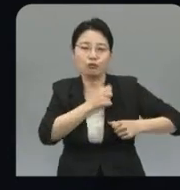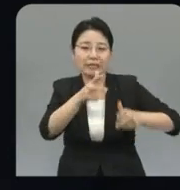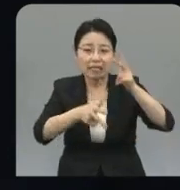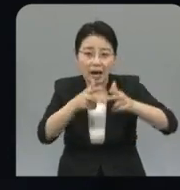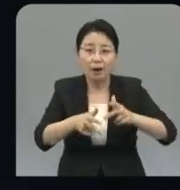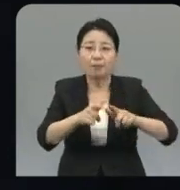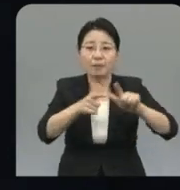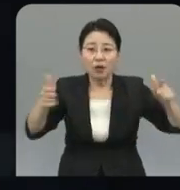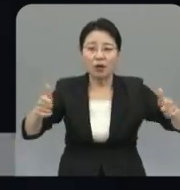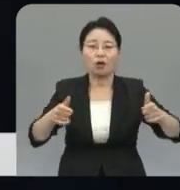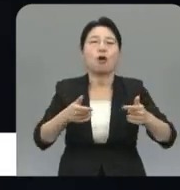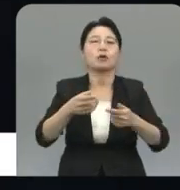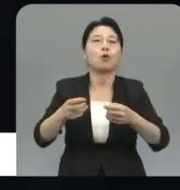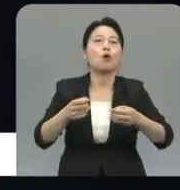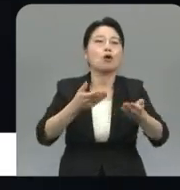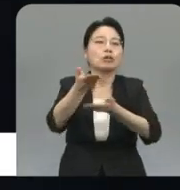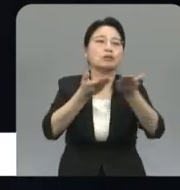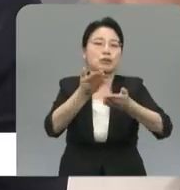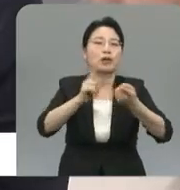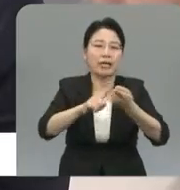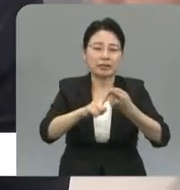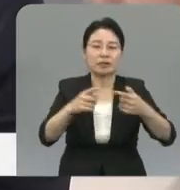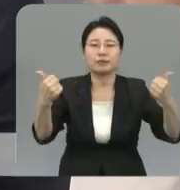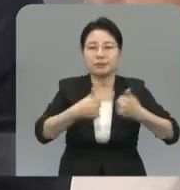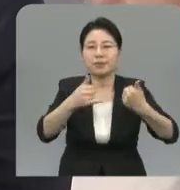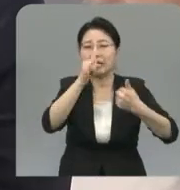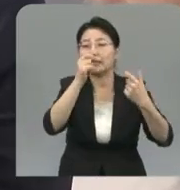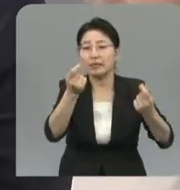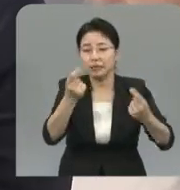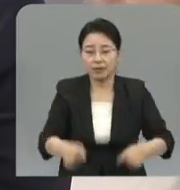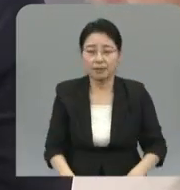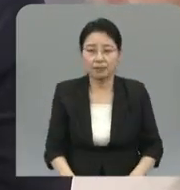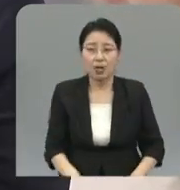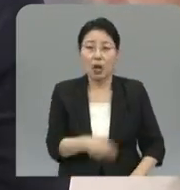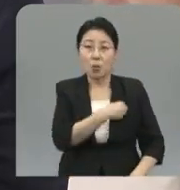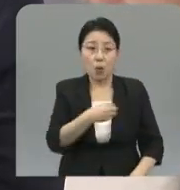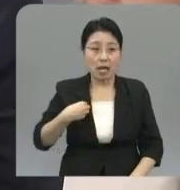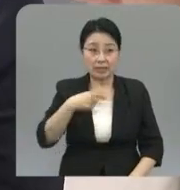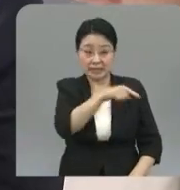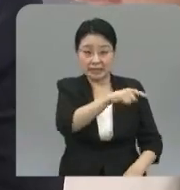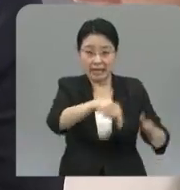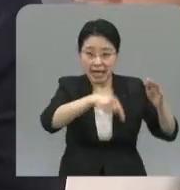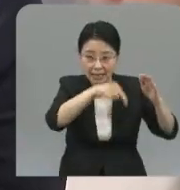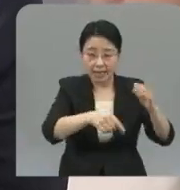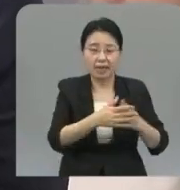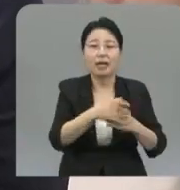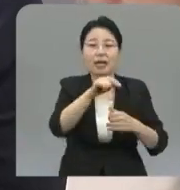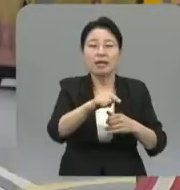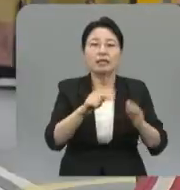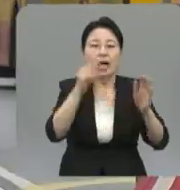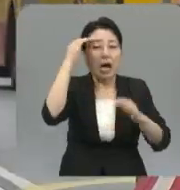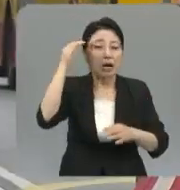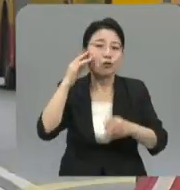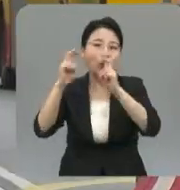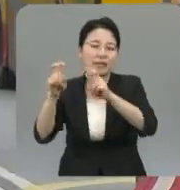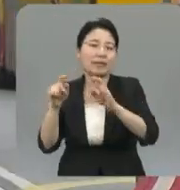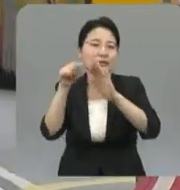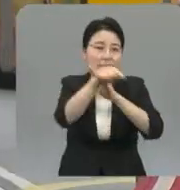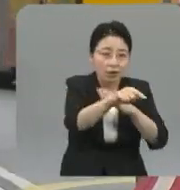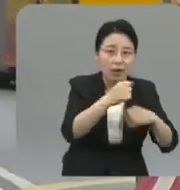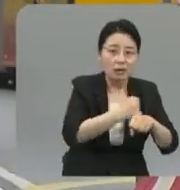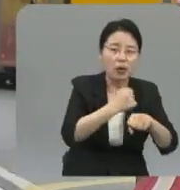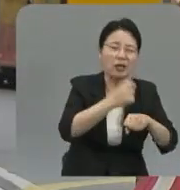setempat kedua pemimpin akan memfokuskan pembahasan pada proyek pertahanan pembangkit listrik tenaga nuklir dan kerjasama rantai